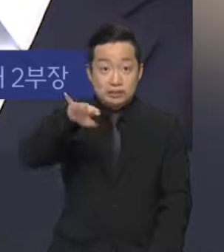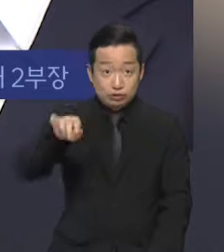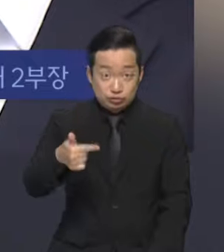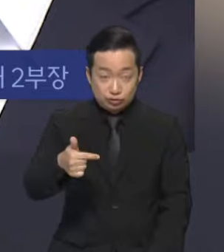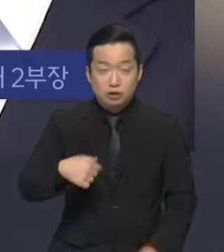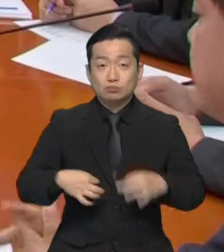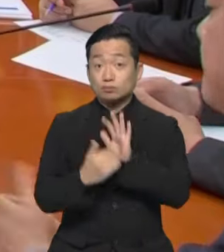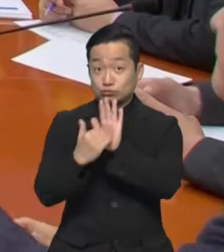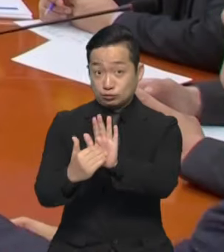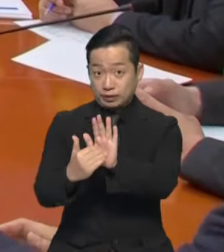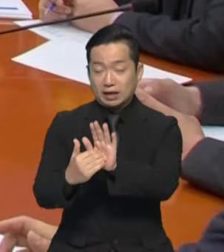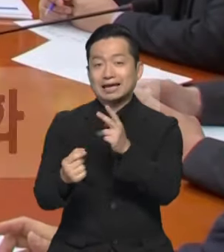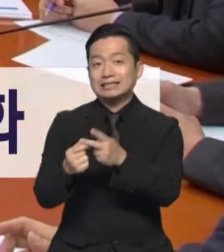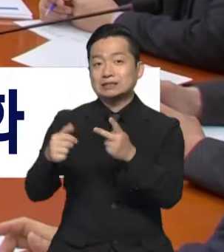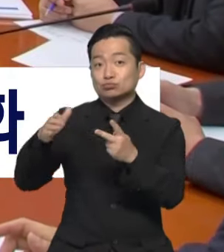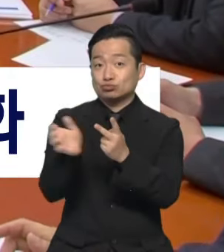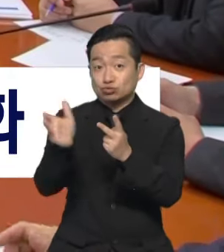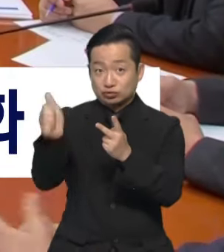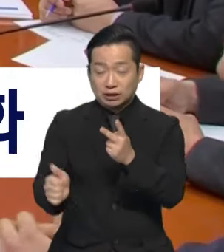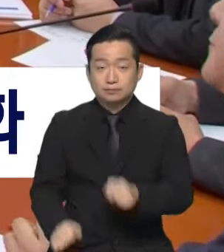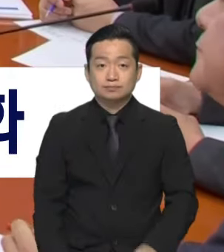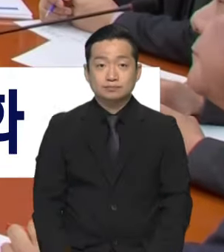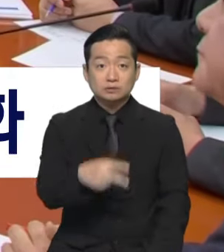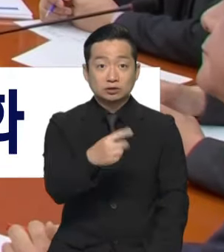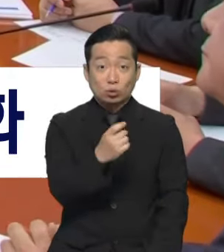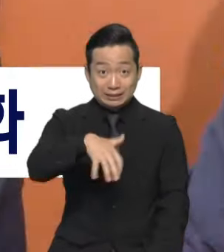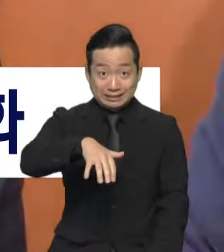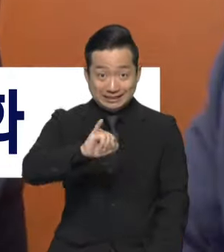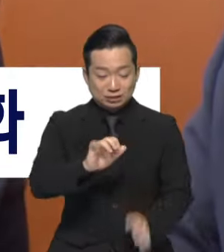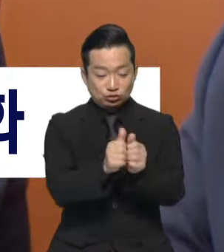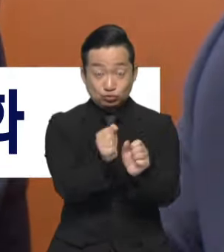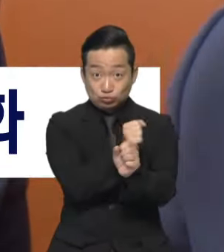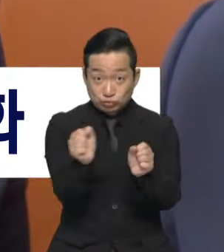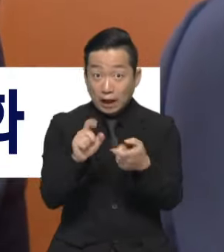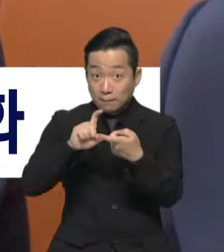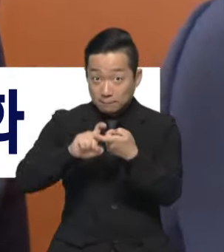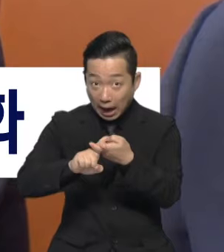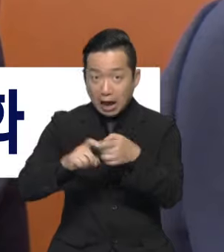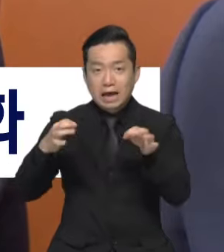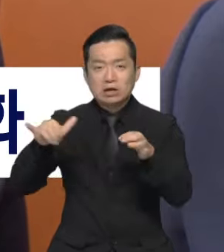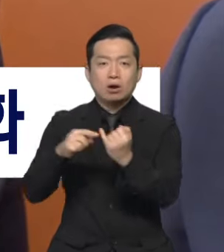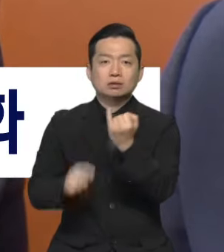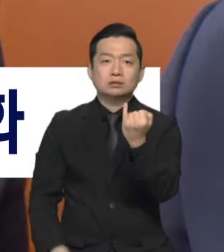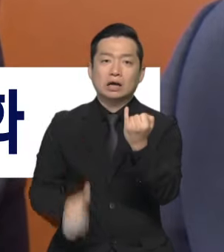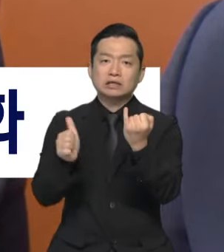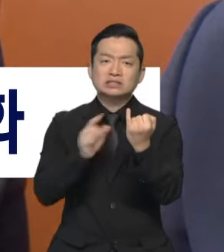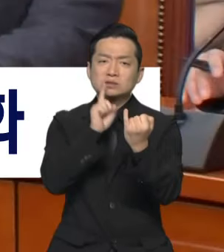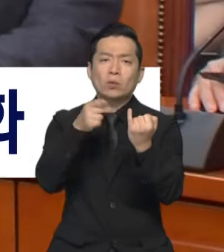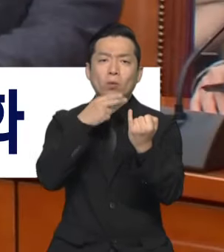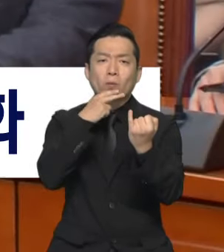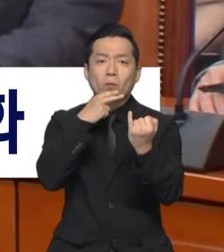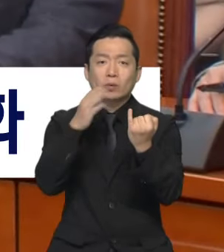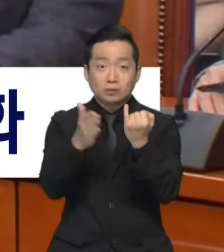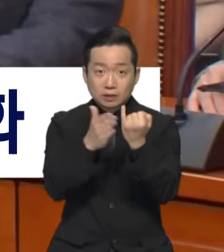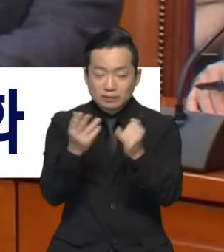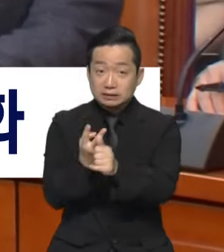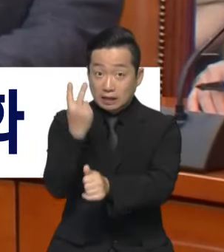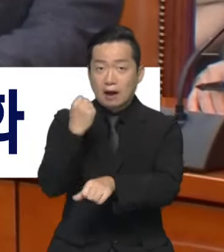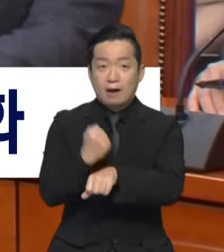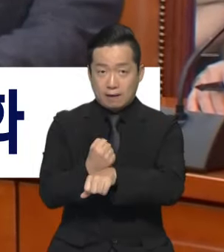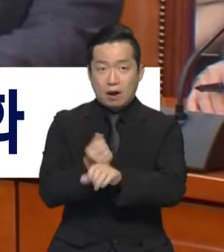3명입니다. 민주당은 이들이 도이치모터스 주가 조작 사건에 연루된 김건희 여사를 불기소 처분했다며 탄핵